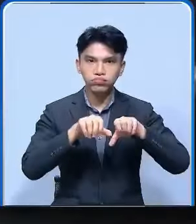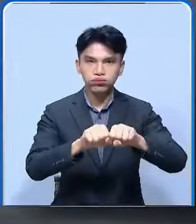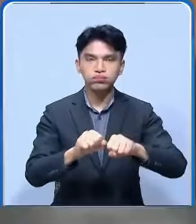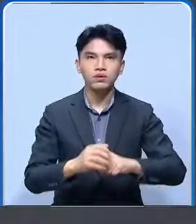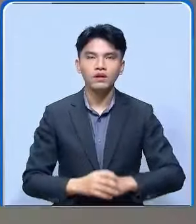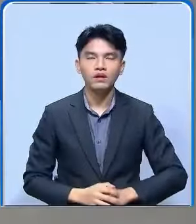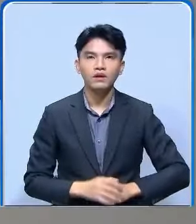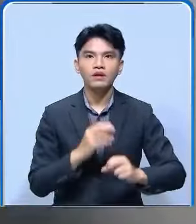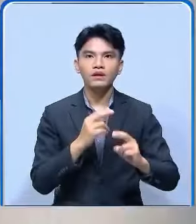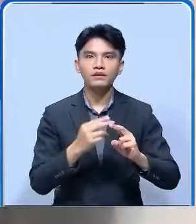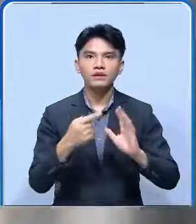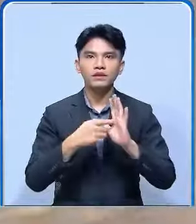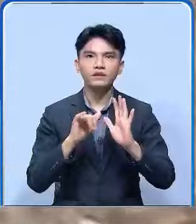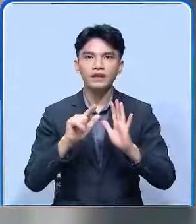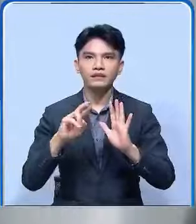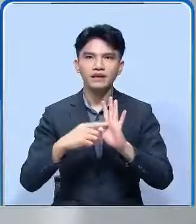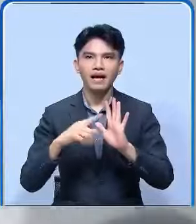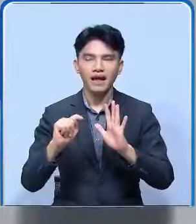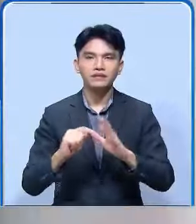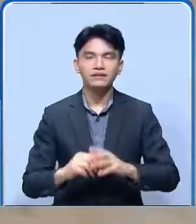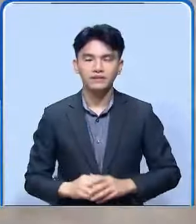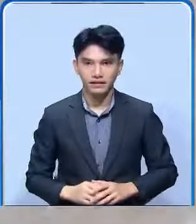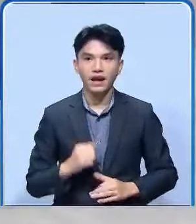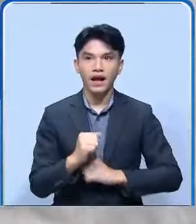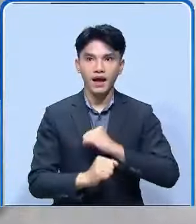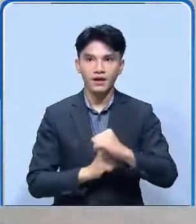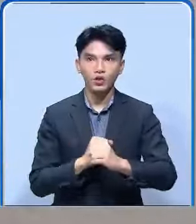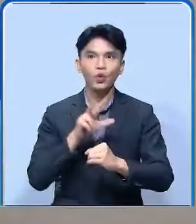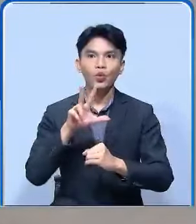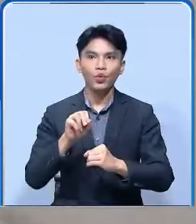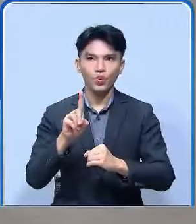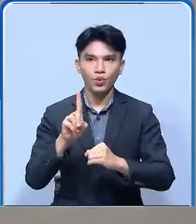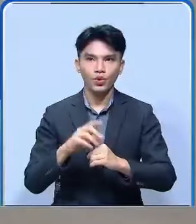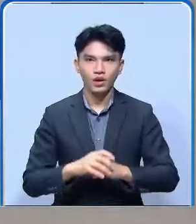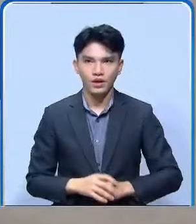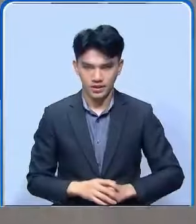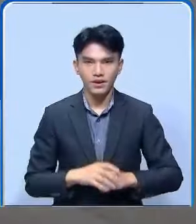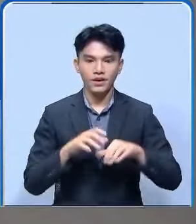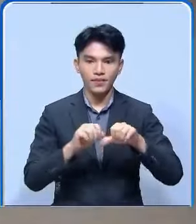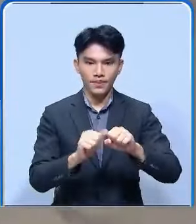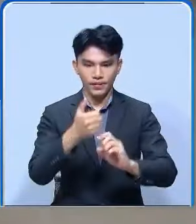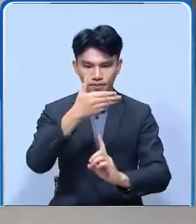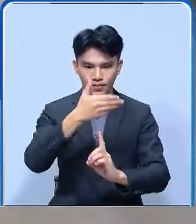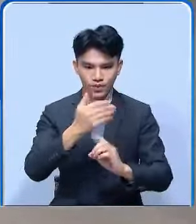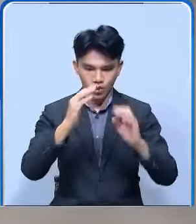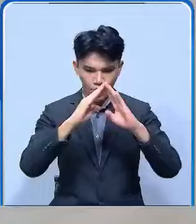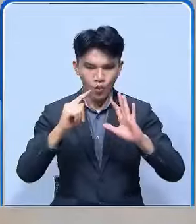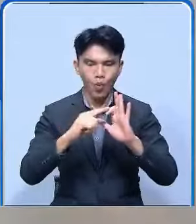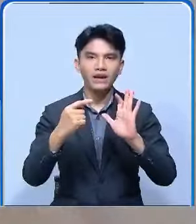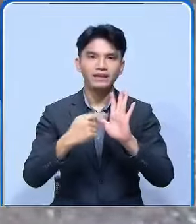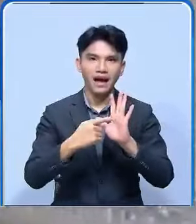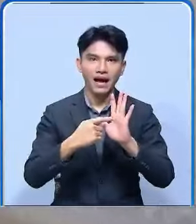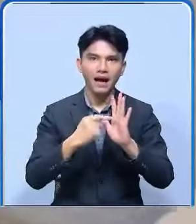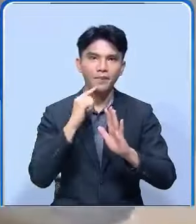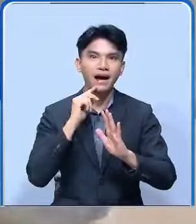นางสาวธัญรัตน์หรือว่าแนนท่าเกวียนอายุ31ปีครับถูกจับที่ซอยวัดท่าเกวียนอำเภอปากเก